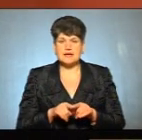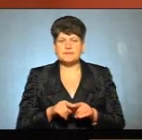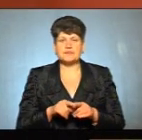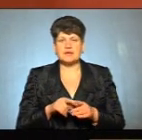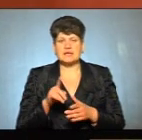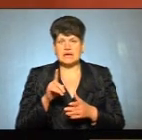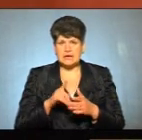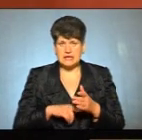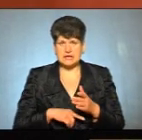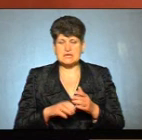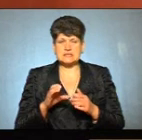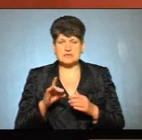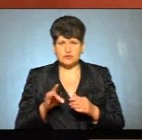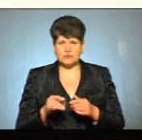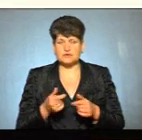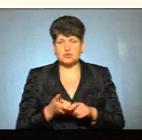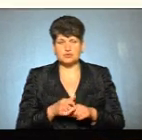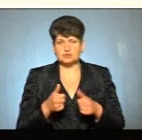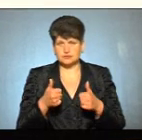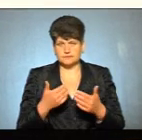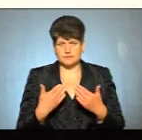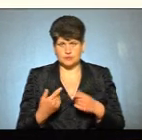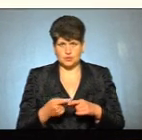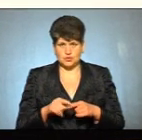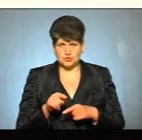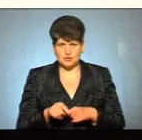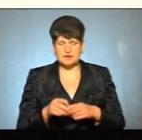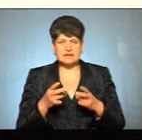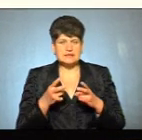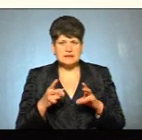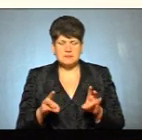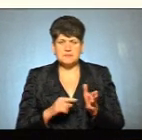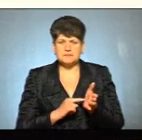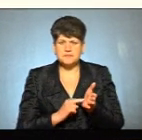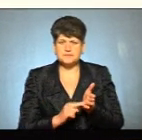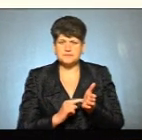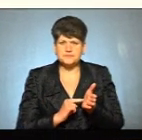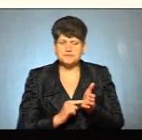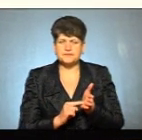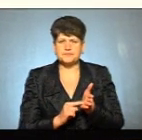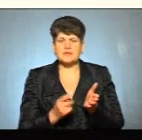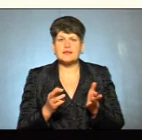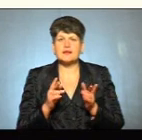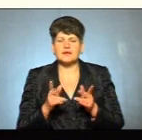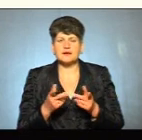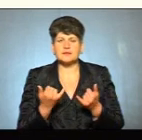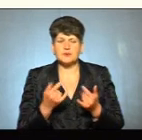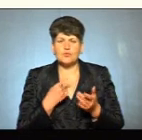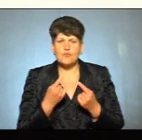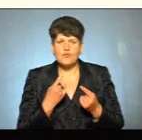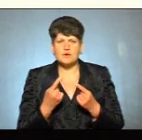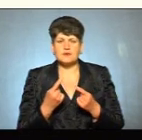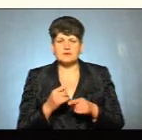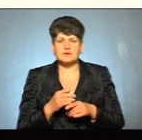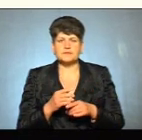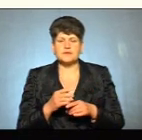середовища досить зріло поставилися до цього. Я думаю, не варто акцентувати, як іноді тепер акцентується в засобах